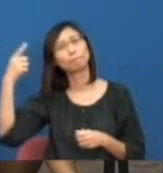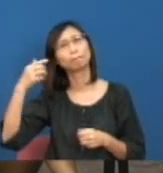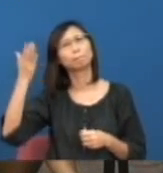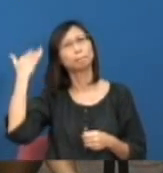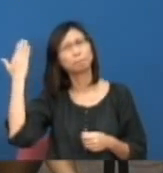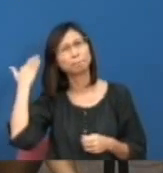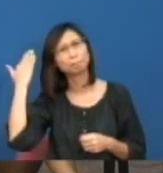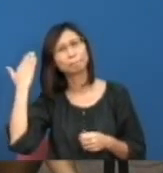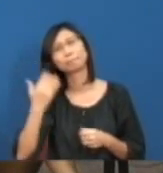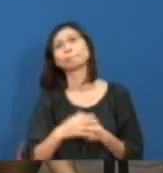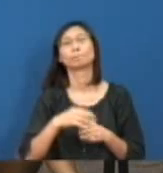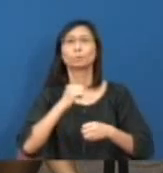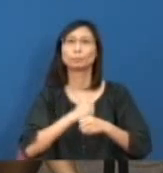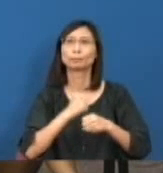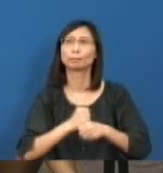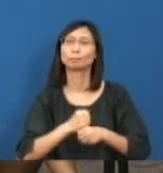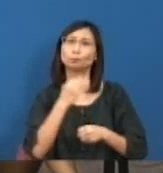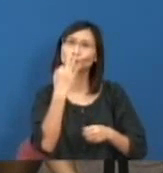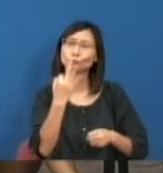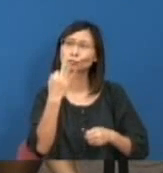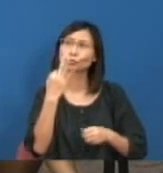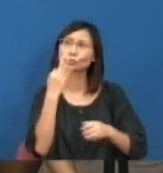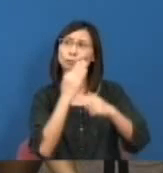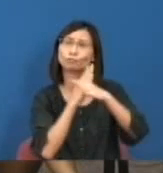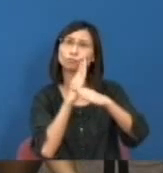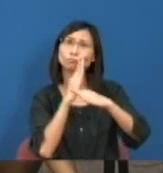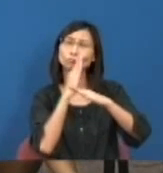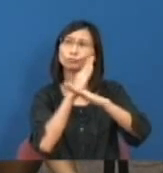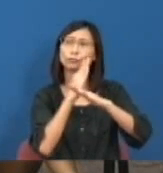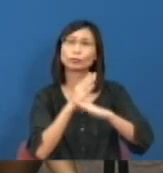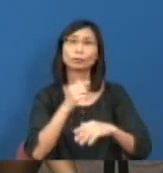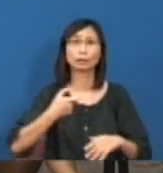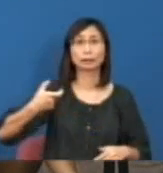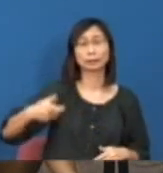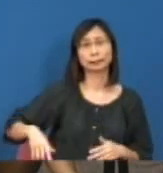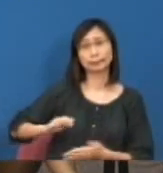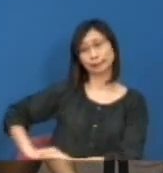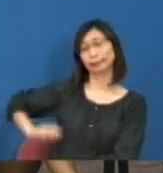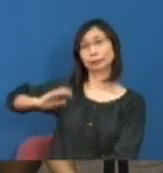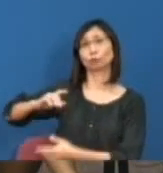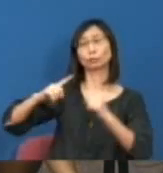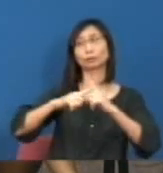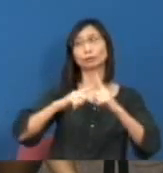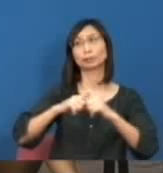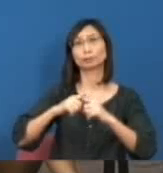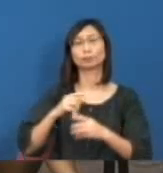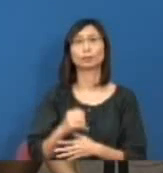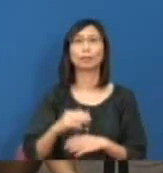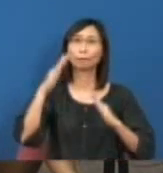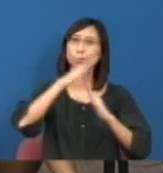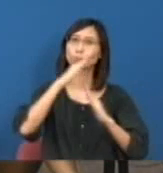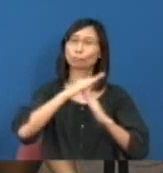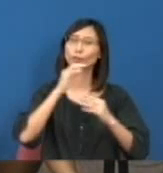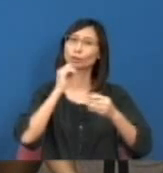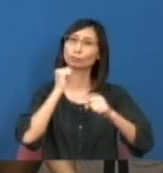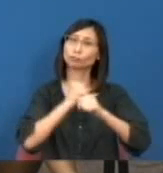要搞三罷咁樣，但係啲有錢佬咧就好反對，唔話唔好罷三日罷一日啦，咁就終於妥協咗，